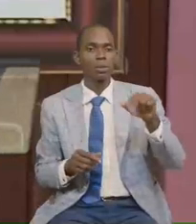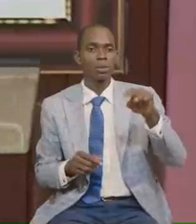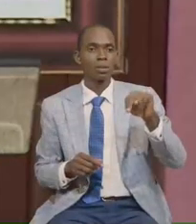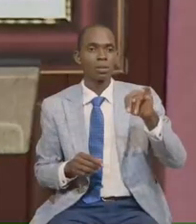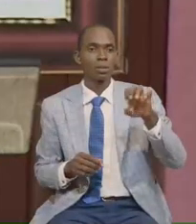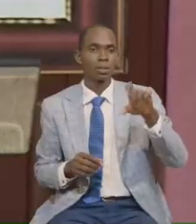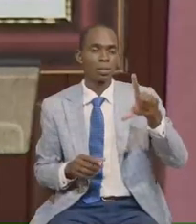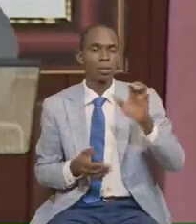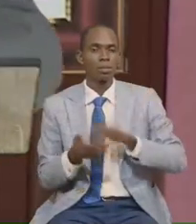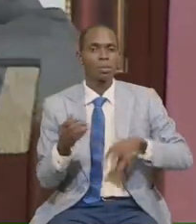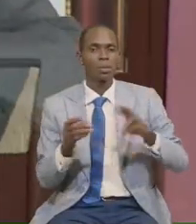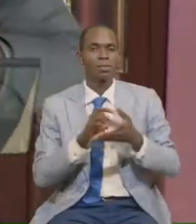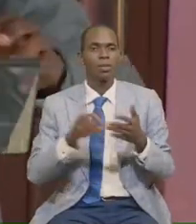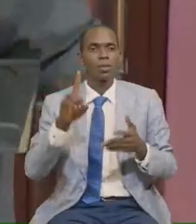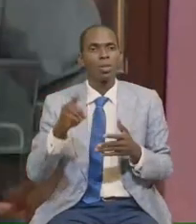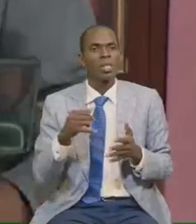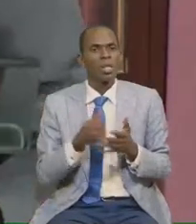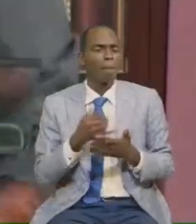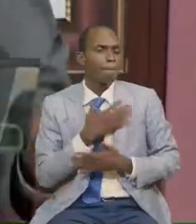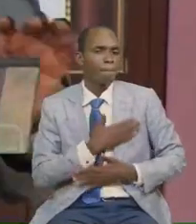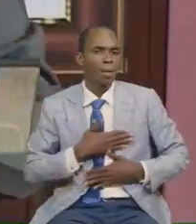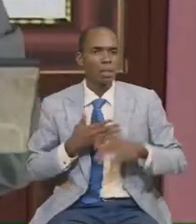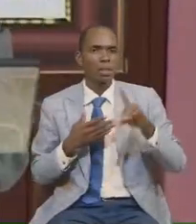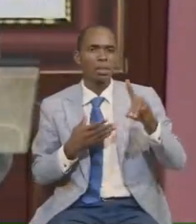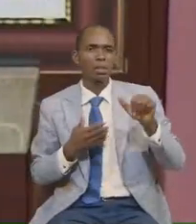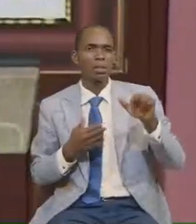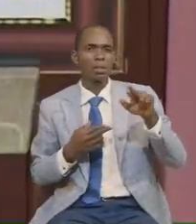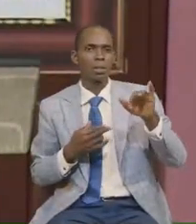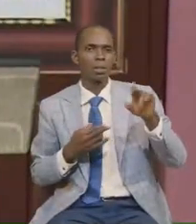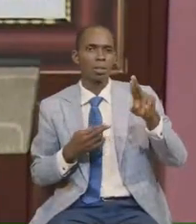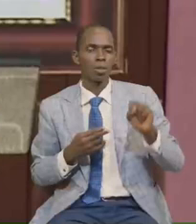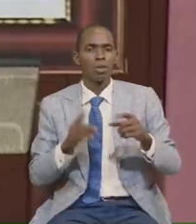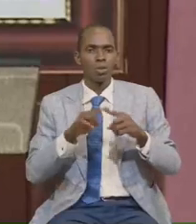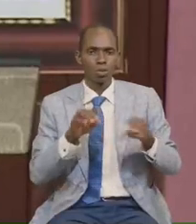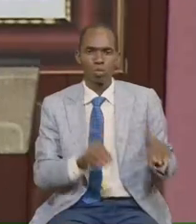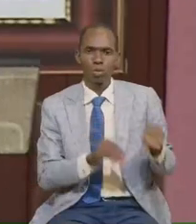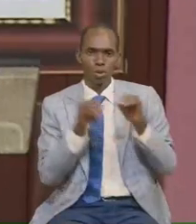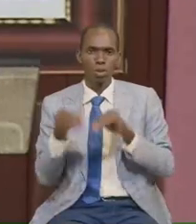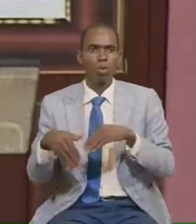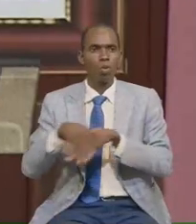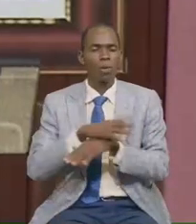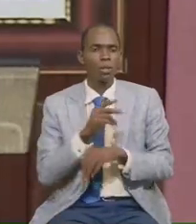Daniel 6, 1. Darius trouva bon d'établir sur le royaume 120 satrates.